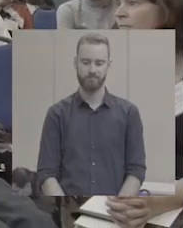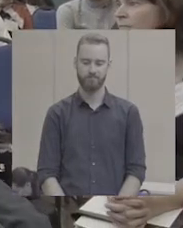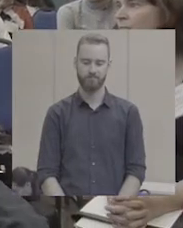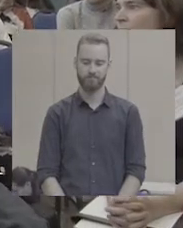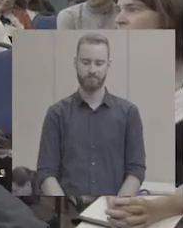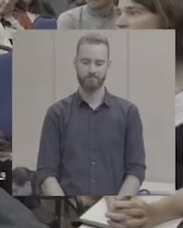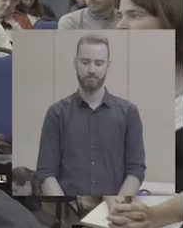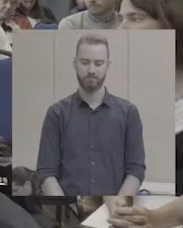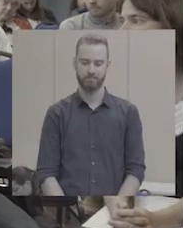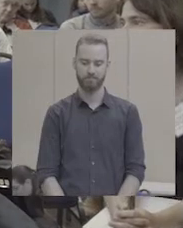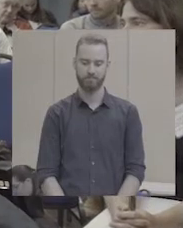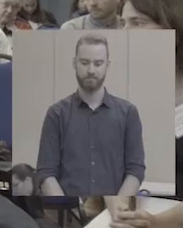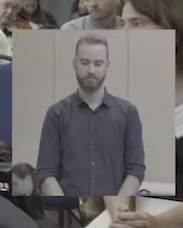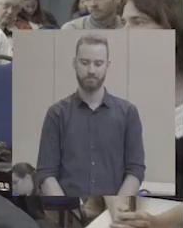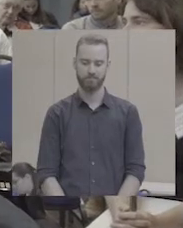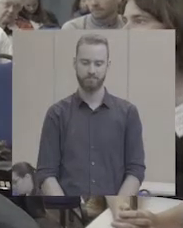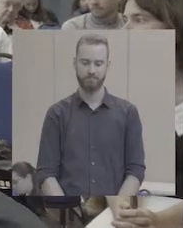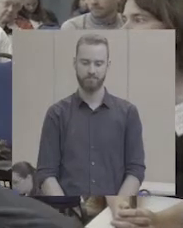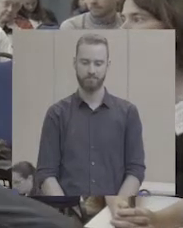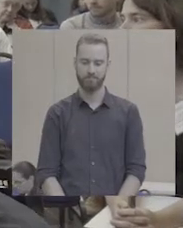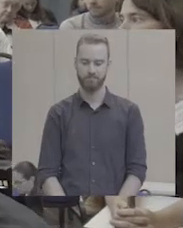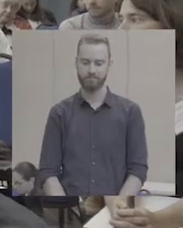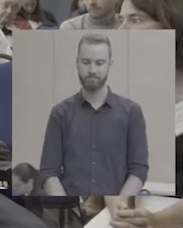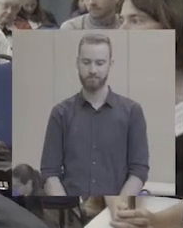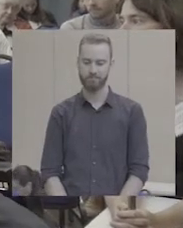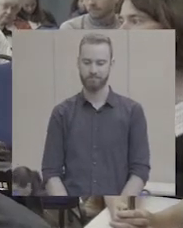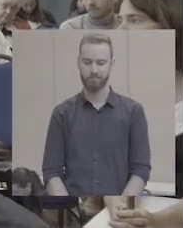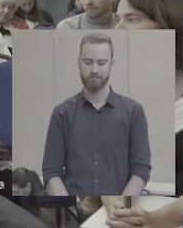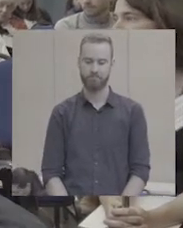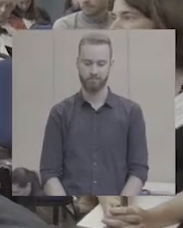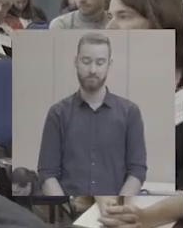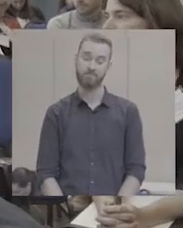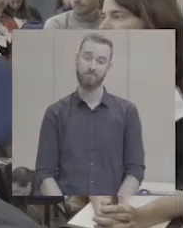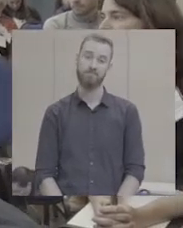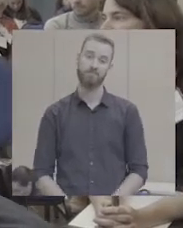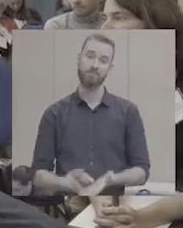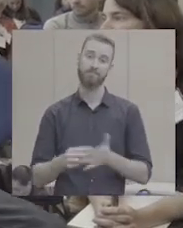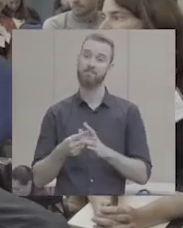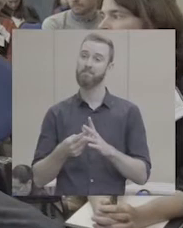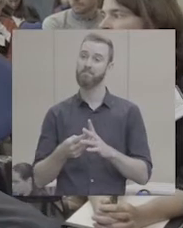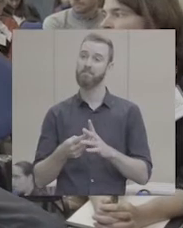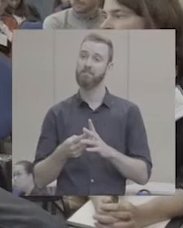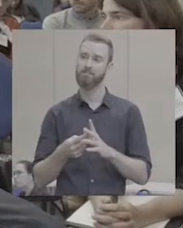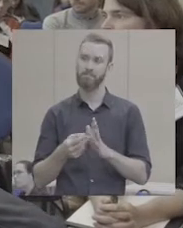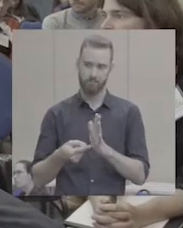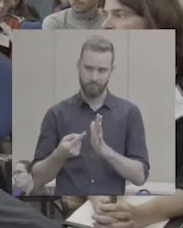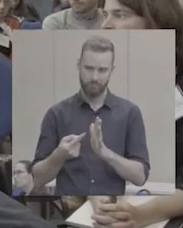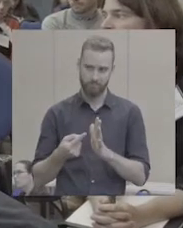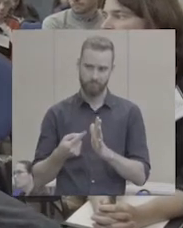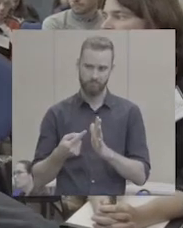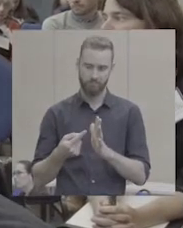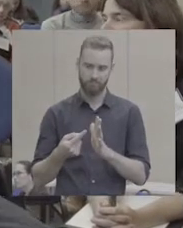à limiter la famille. Ce qui nuit à l'unité de la famille?